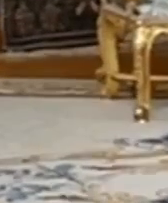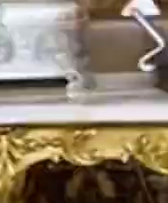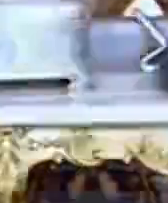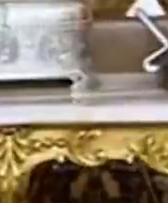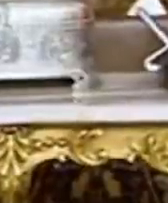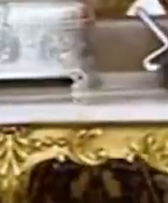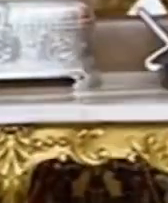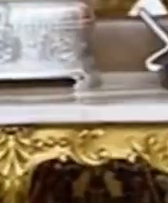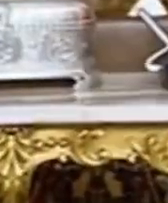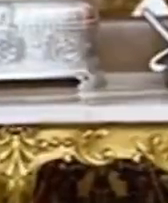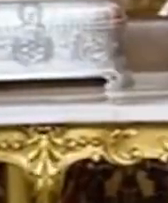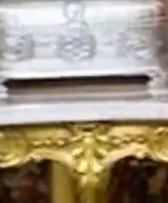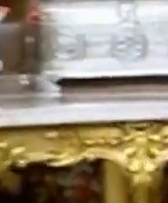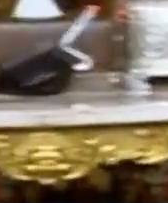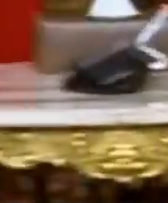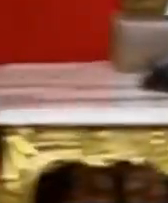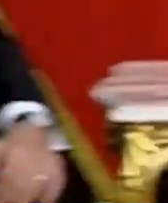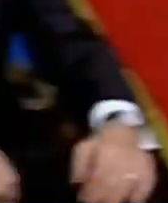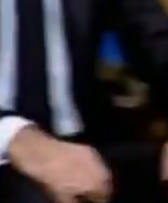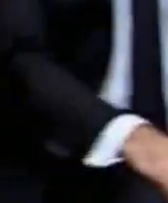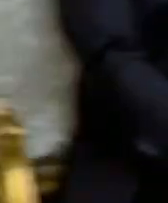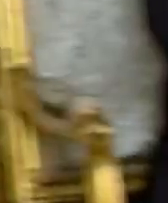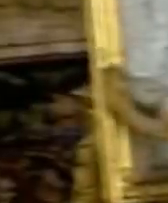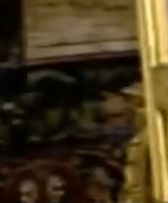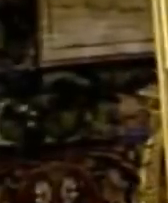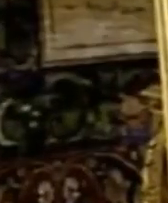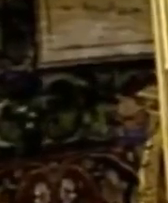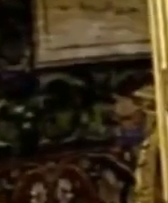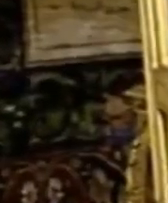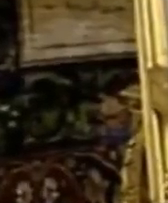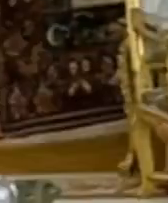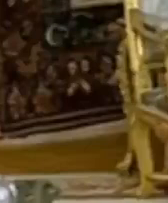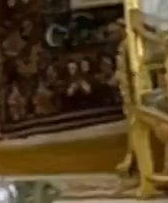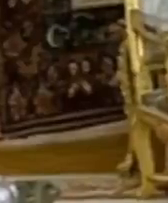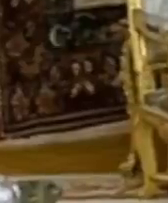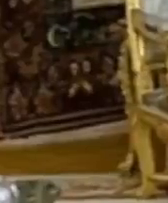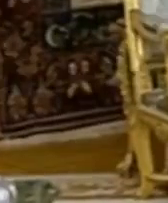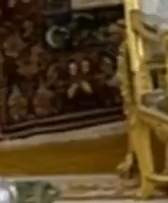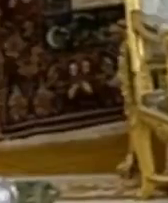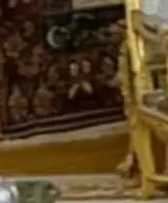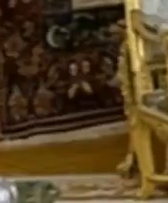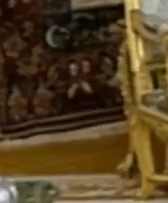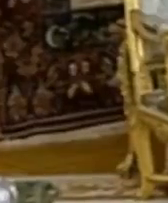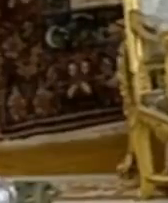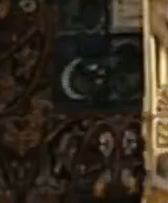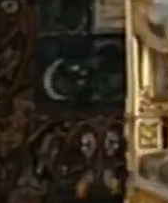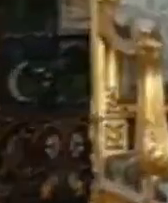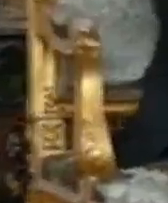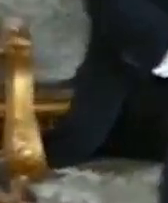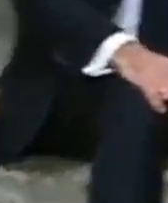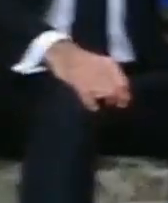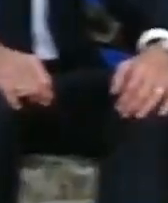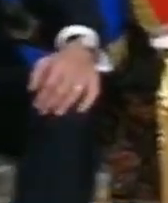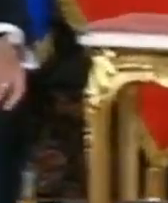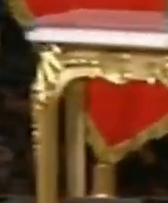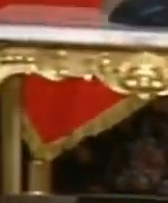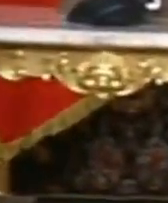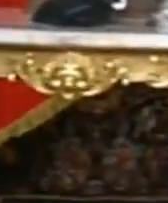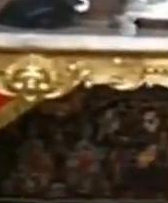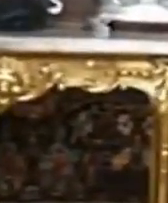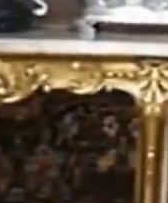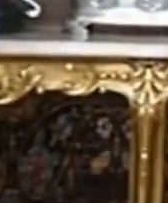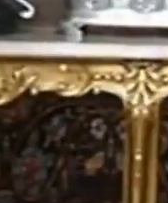في مختلف المجالات، كما تناول اللقاء مستجدات الأعمال العسكرية المتصاعدة في قطاع غزة وتداعياتها